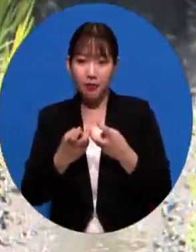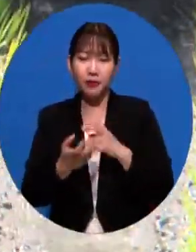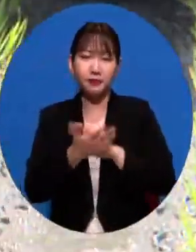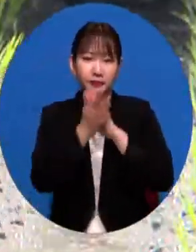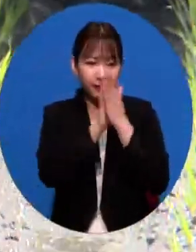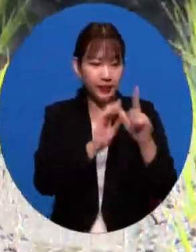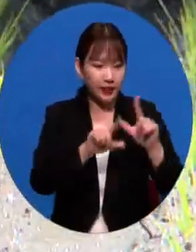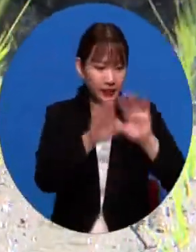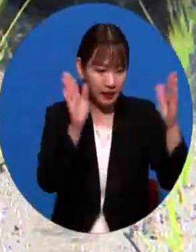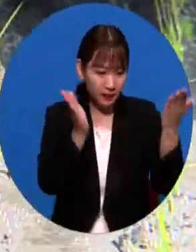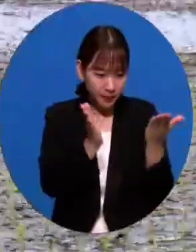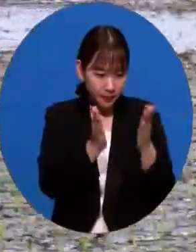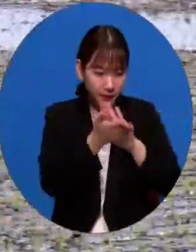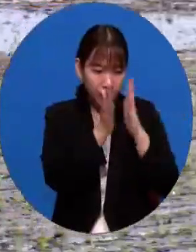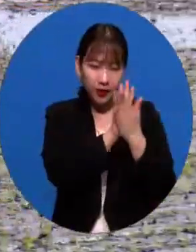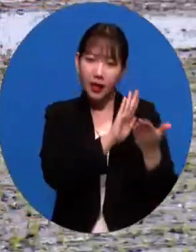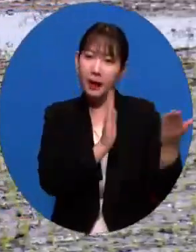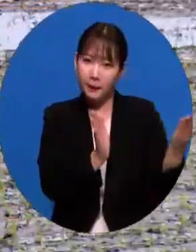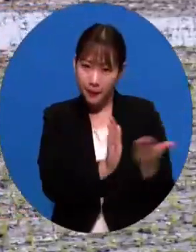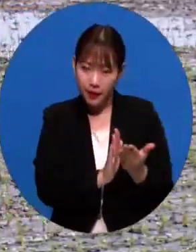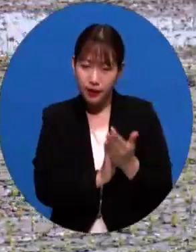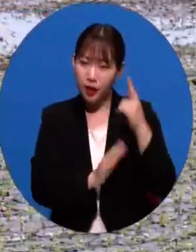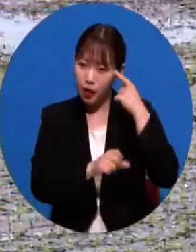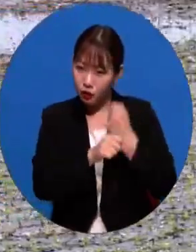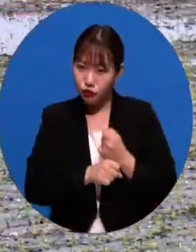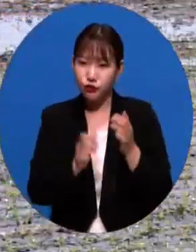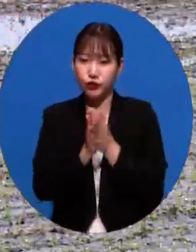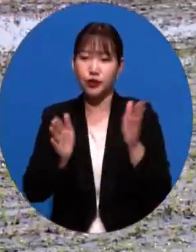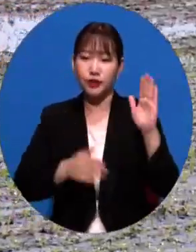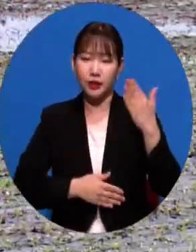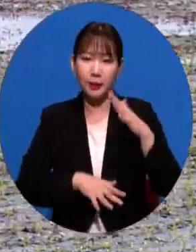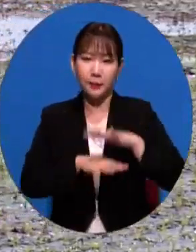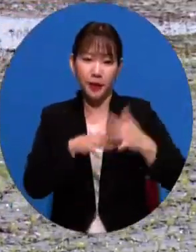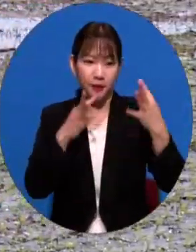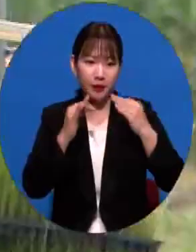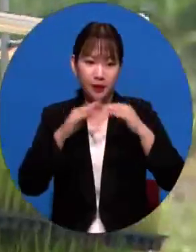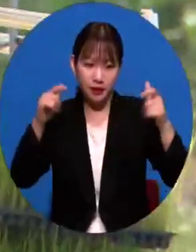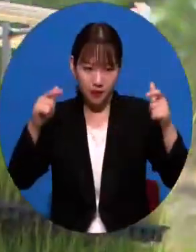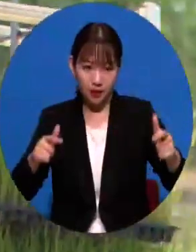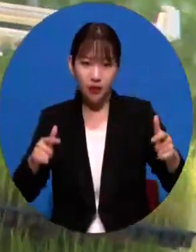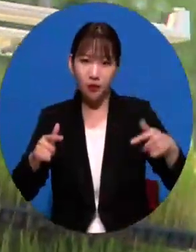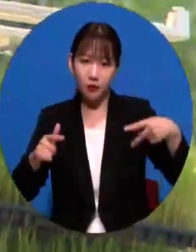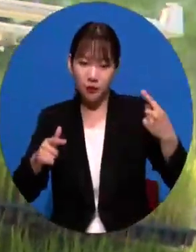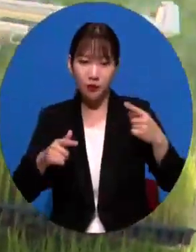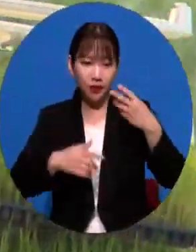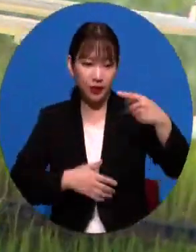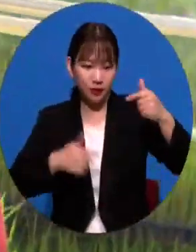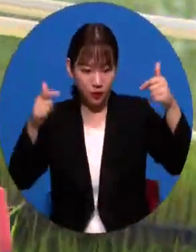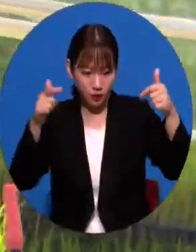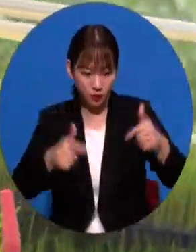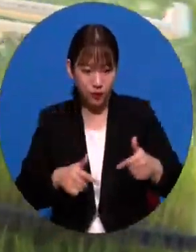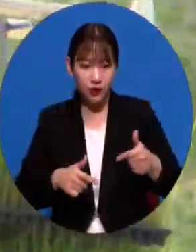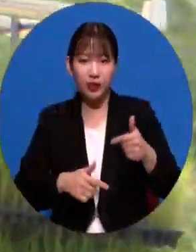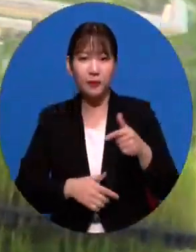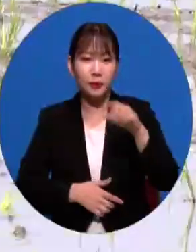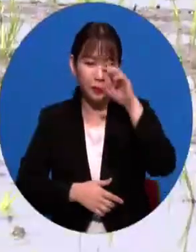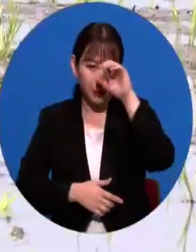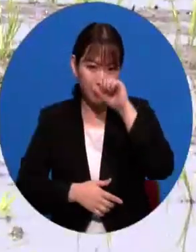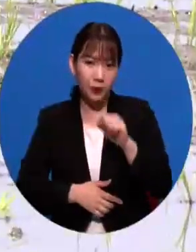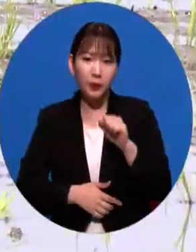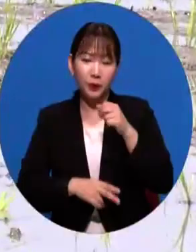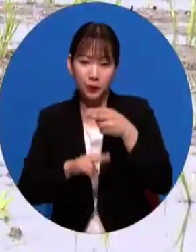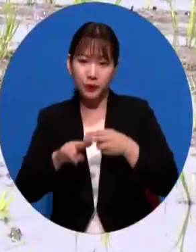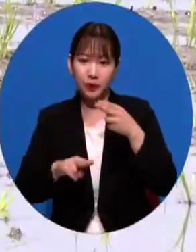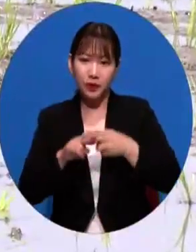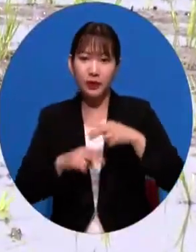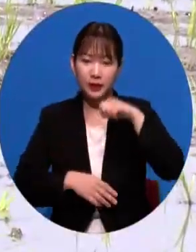개발과 온실가스 저감 기술이 본격화되면서 농도 전남의 농업계도 탄소 중립과 그린푸드의 바람이 불고